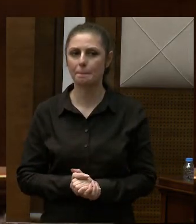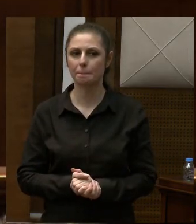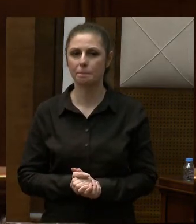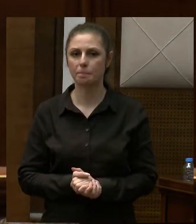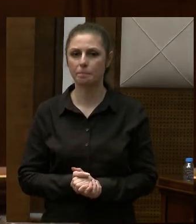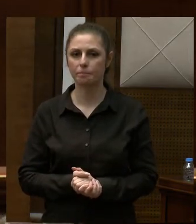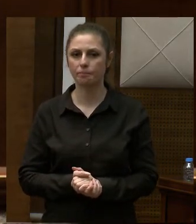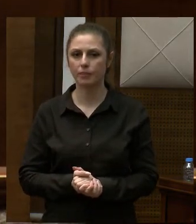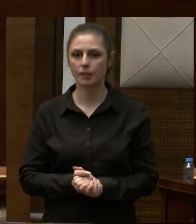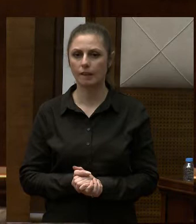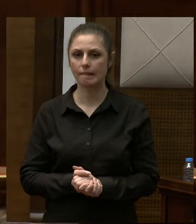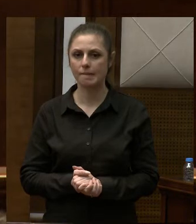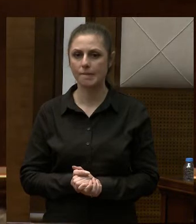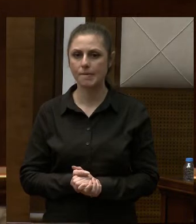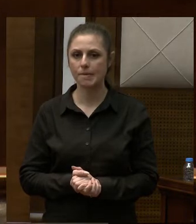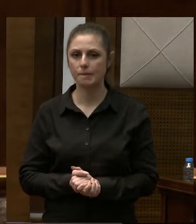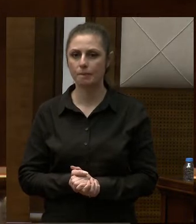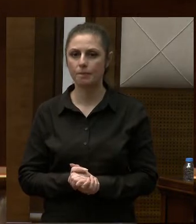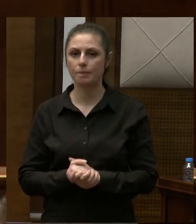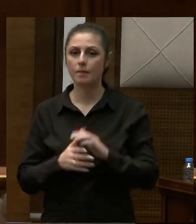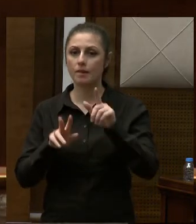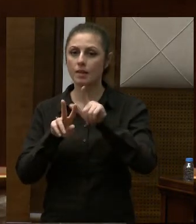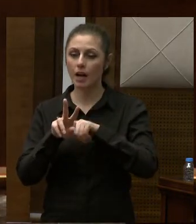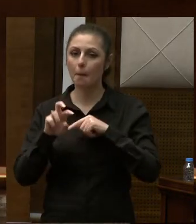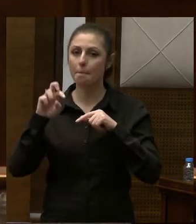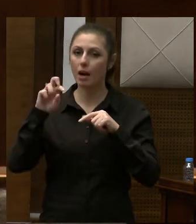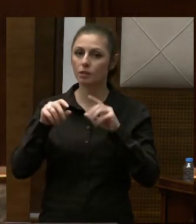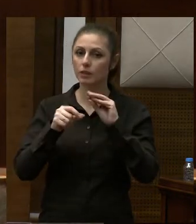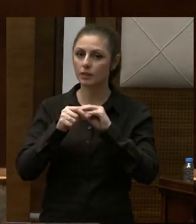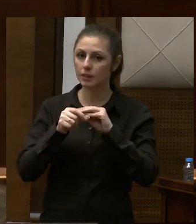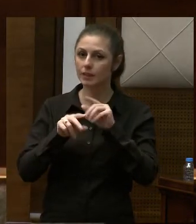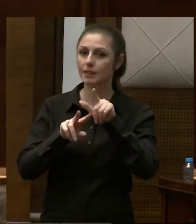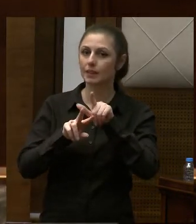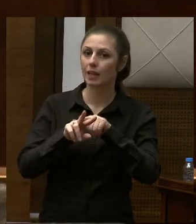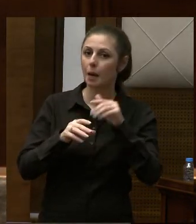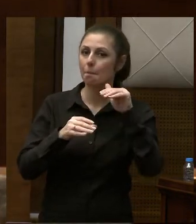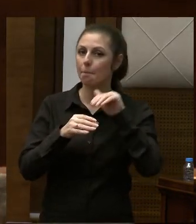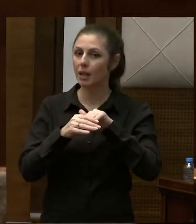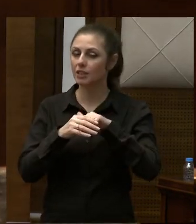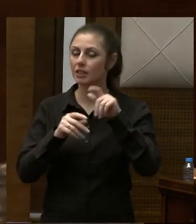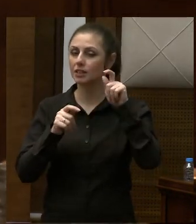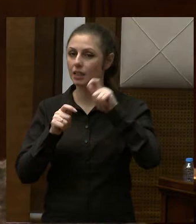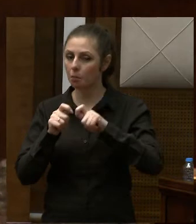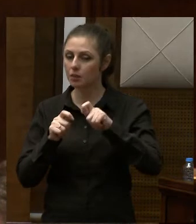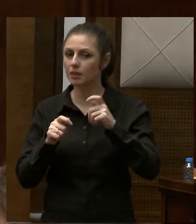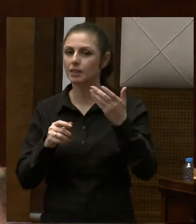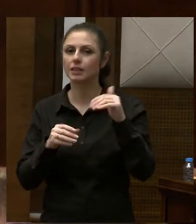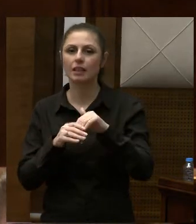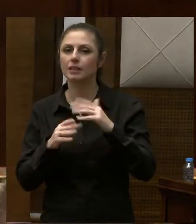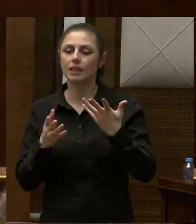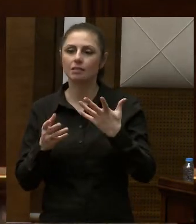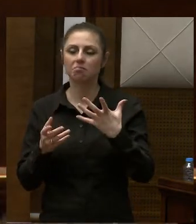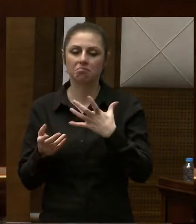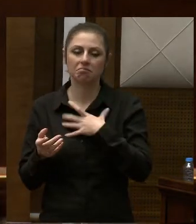yapma haklarına sahiptirler. Yerel parlamentoda, yerel mecliste yapılabilecek siyaset nedir? İşleri